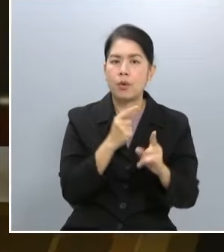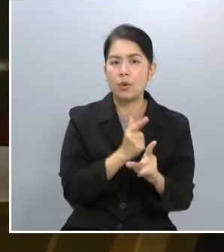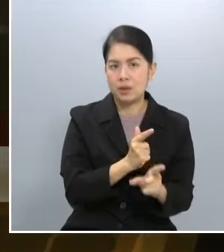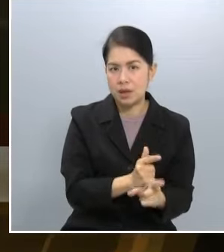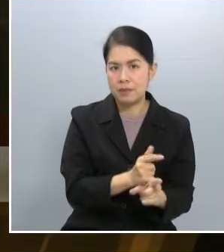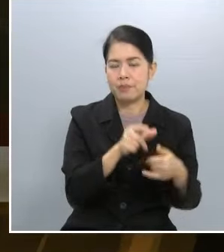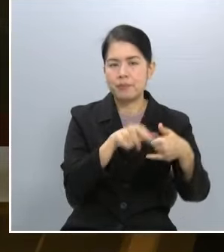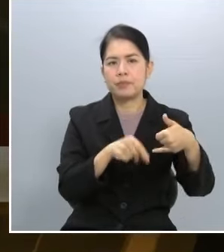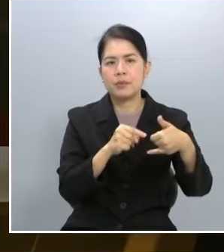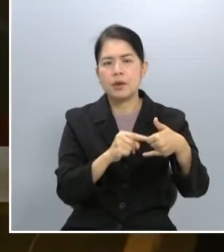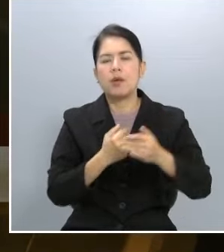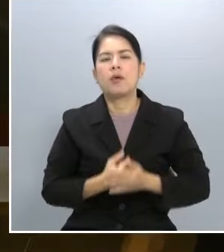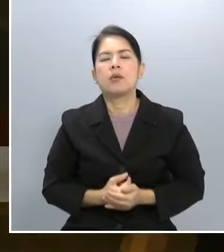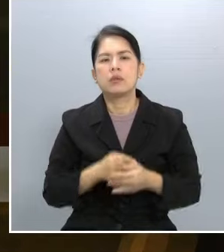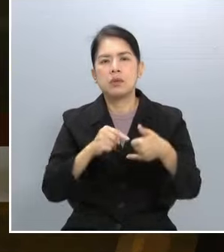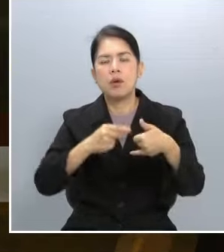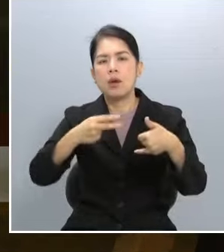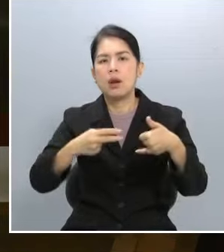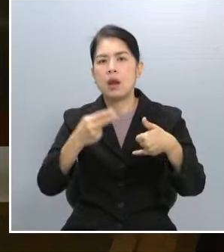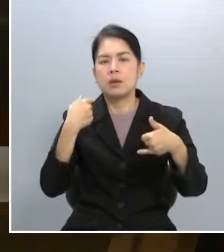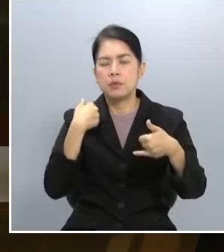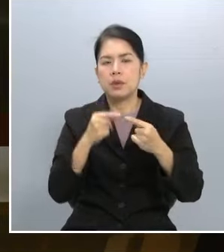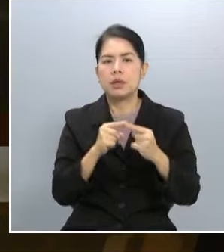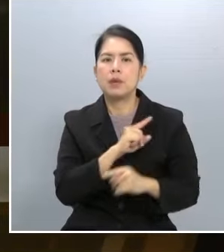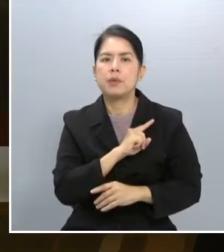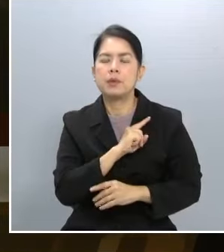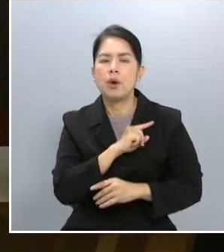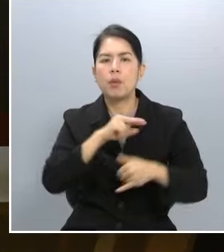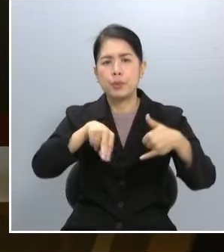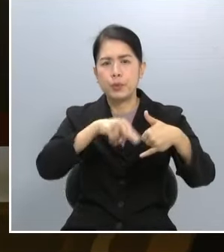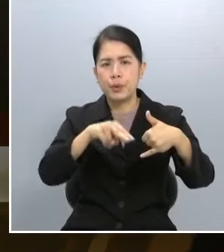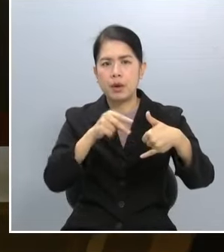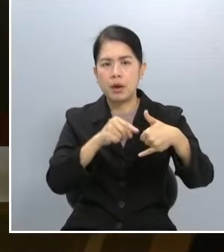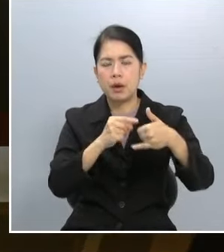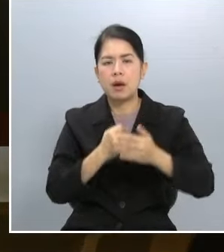งเมื่อวานนี้อากงบอกไม่